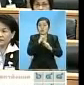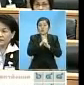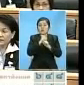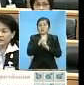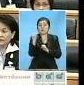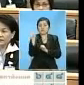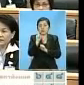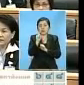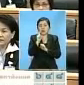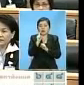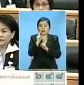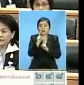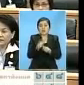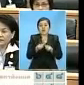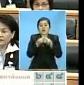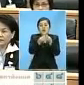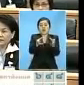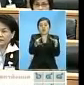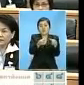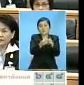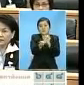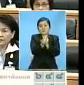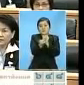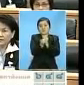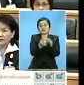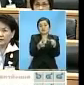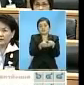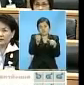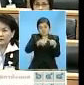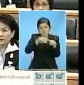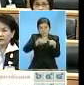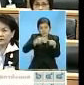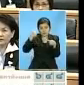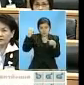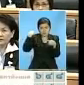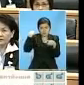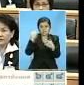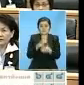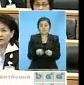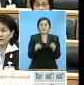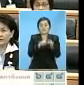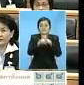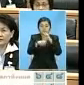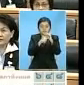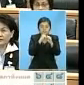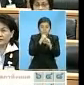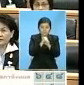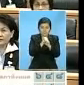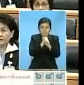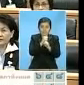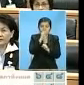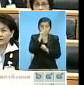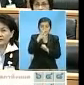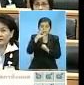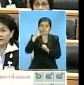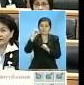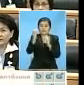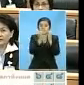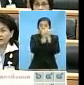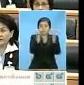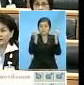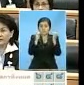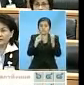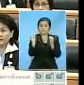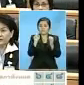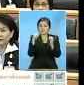อื้ออำนวยกับคนกลุ่มนั้นๆการออกกฎหมายรัฐธรรมนูญฉบับปีพ.ศ. 2550ออกโดยสภาร่างรัฐ